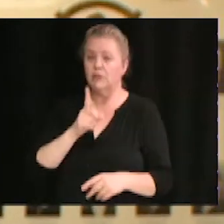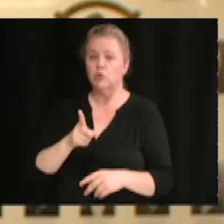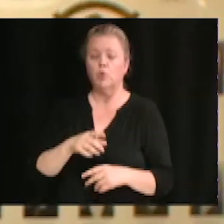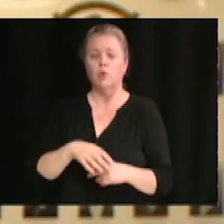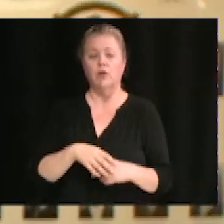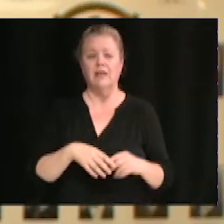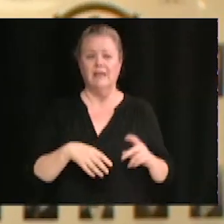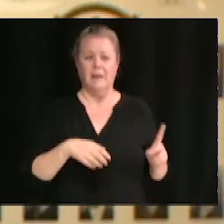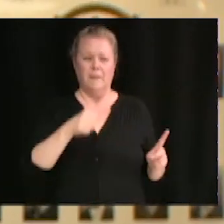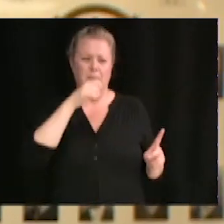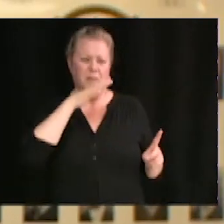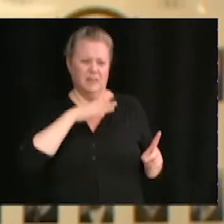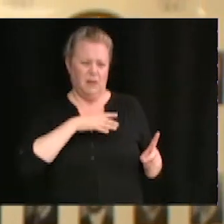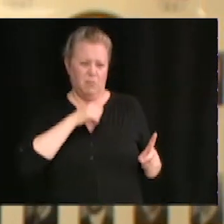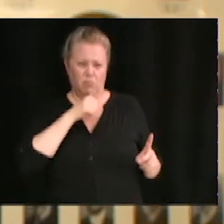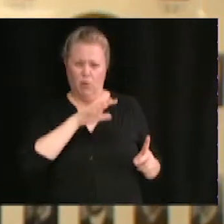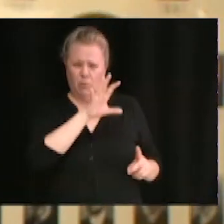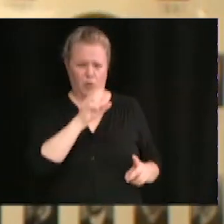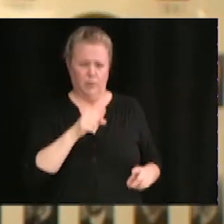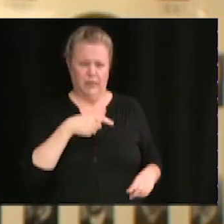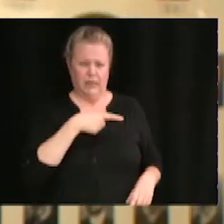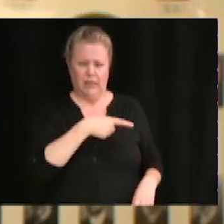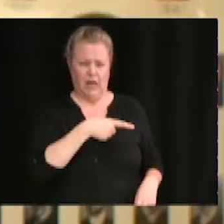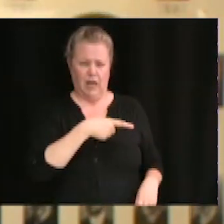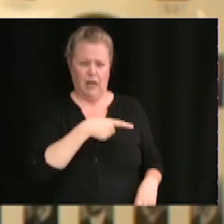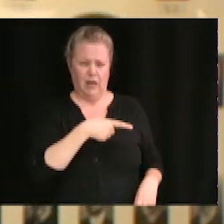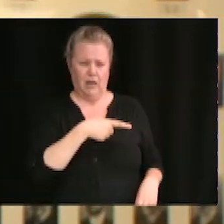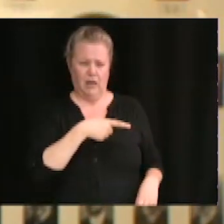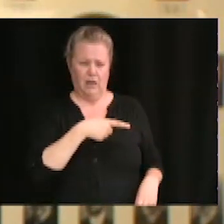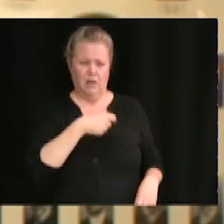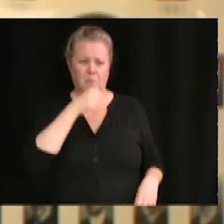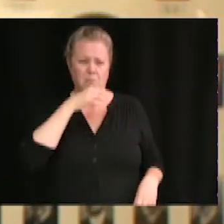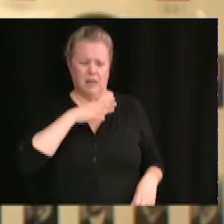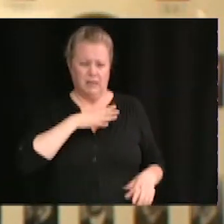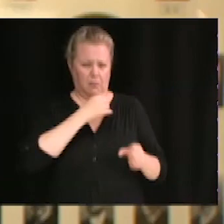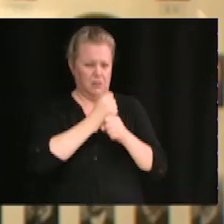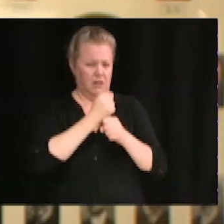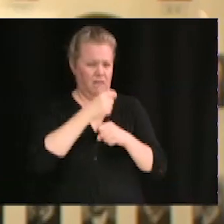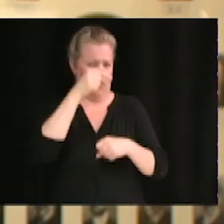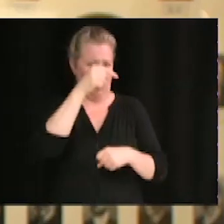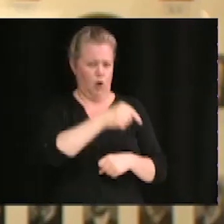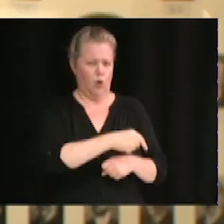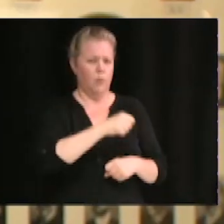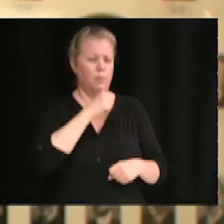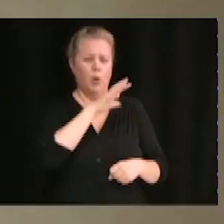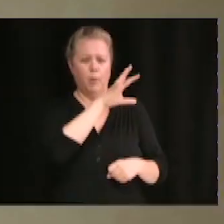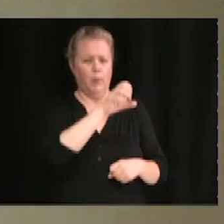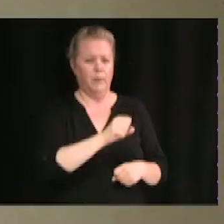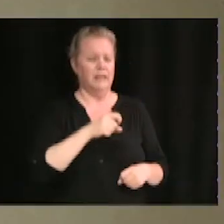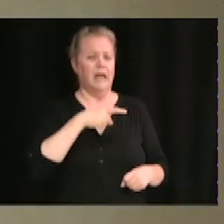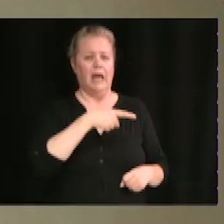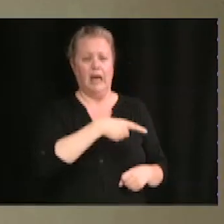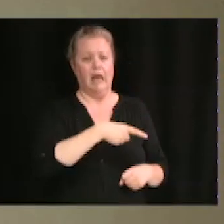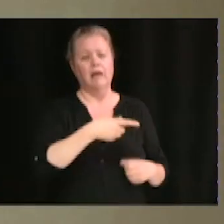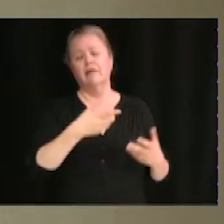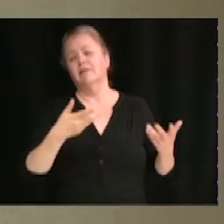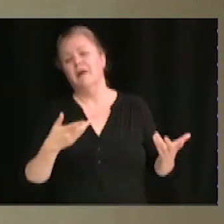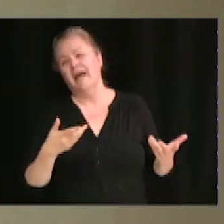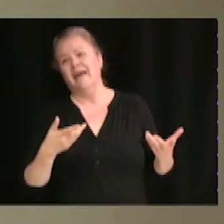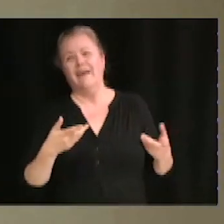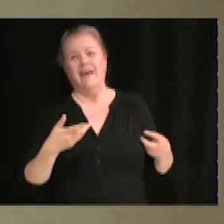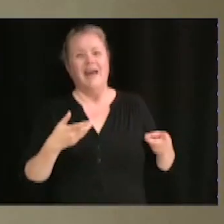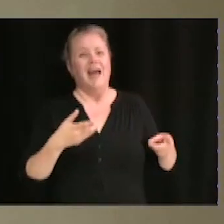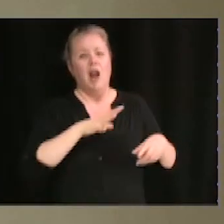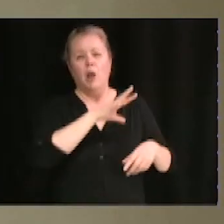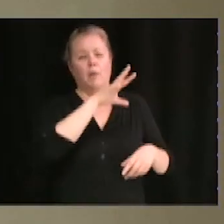La dame, c'est pas la propriétaire, hein? La dame qui travaille là, c'est pas la propriétaire. Bien, c'est moi qui appelle ça, mais la propriétaire peut-être de la concession